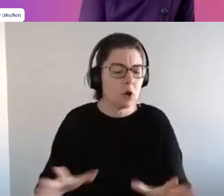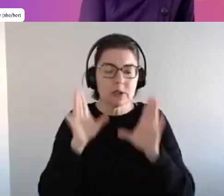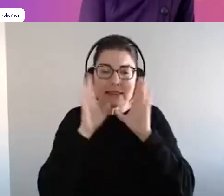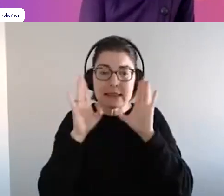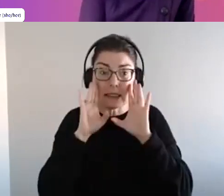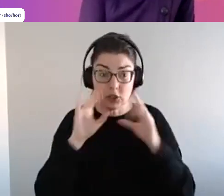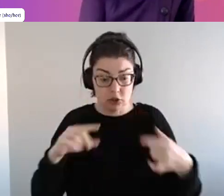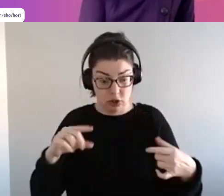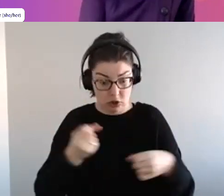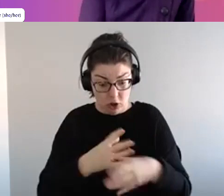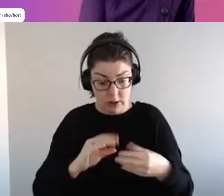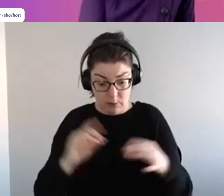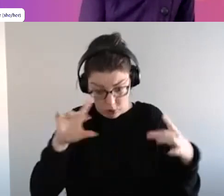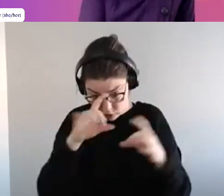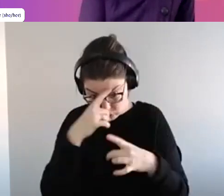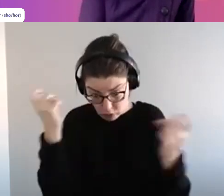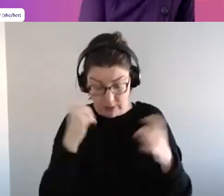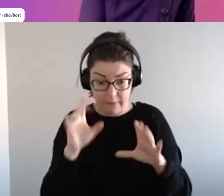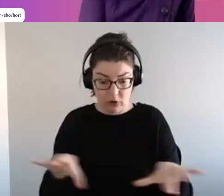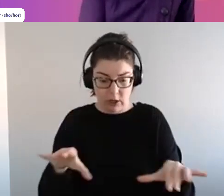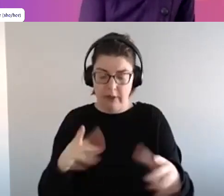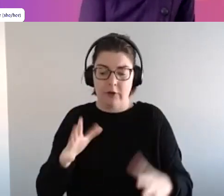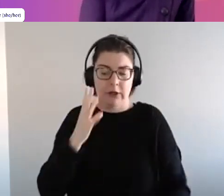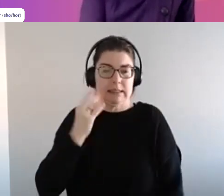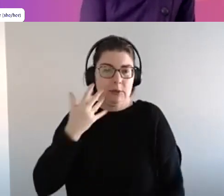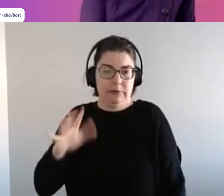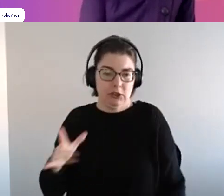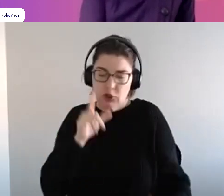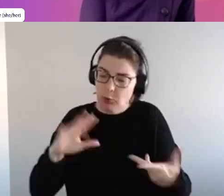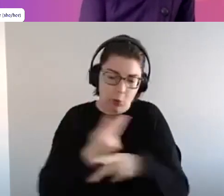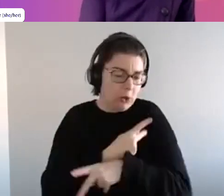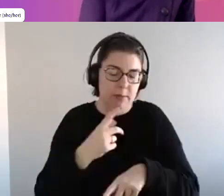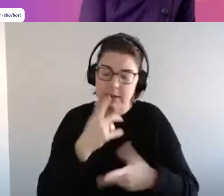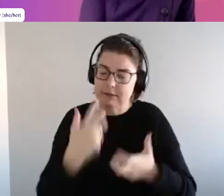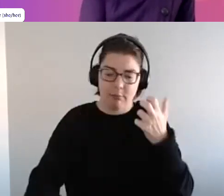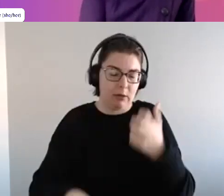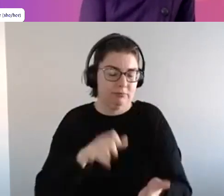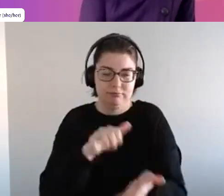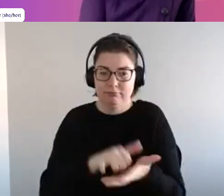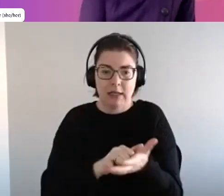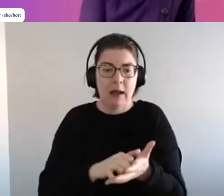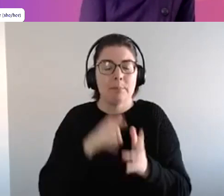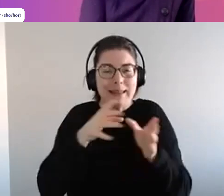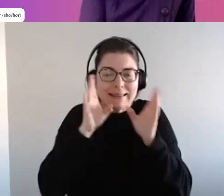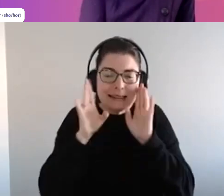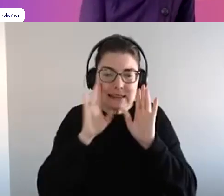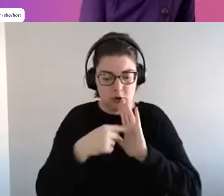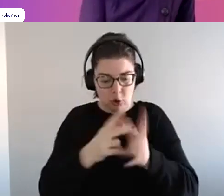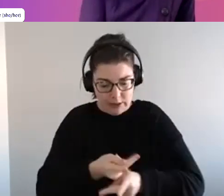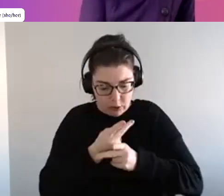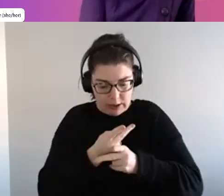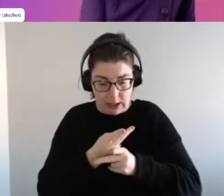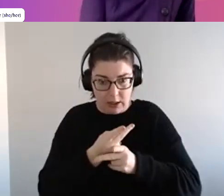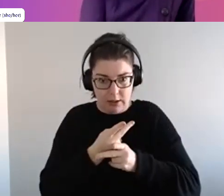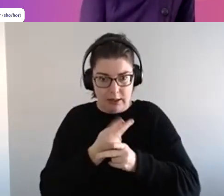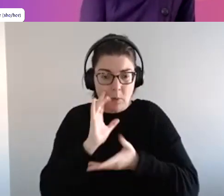leur parler et les consoler ce sera très difficile de retraumatiser l'enfant après ces expériences difficiles l'enfant veut parler